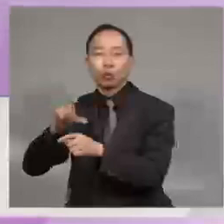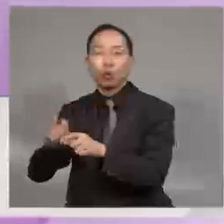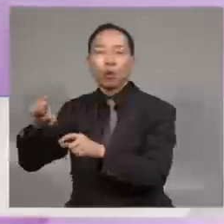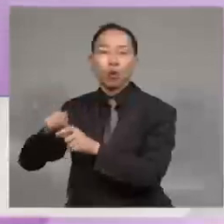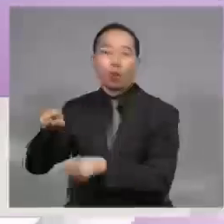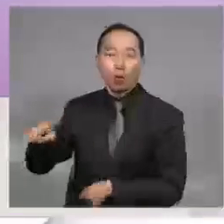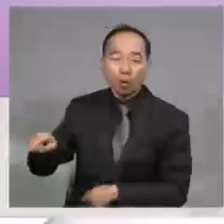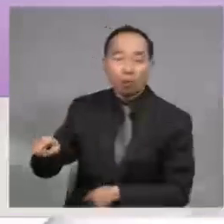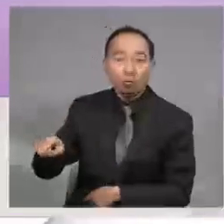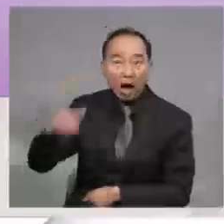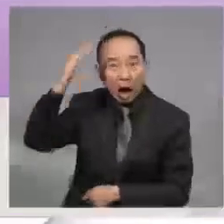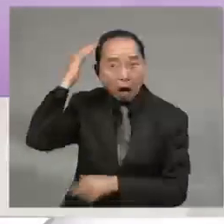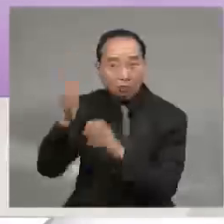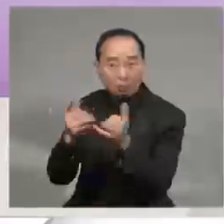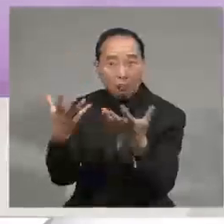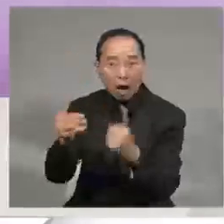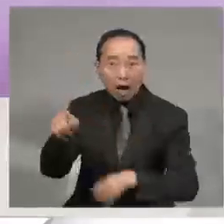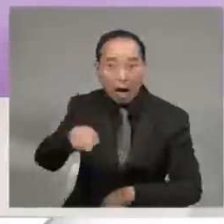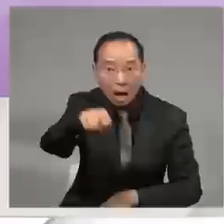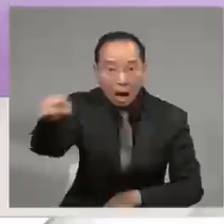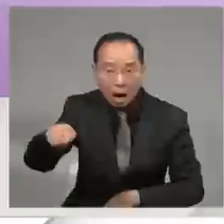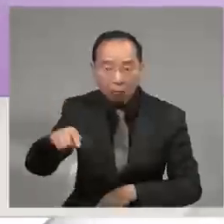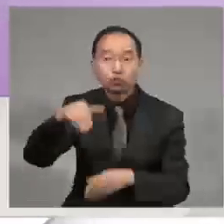추가로 제외투표소를 설치를 할 수가 있습니다.